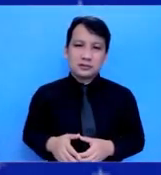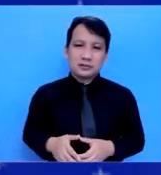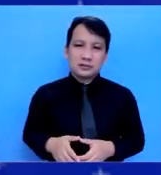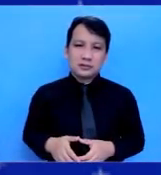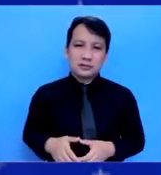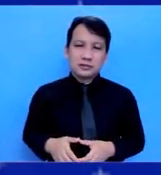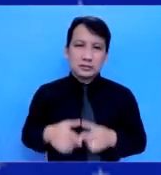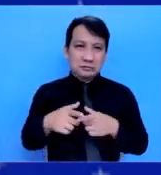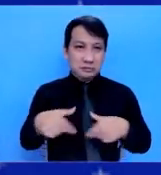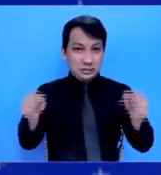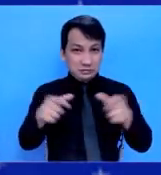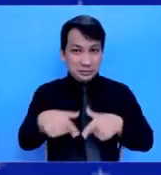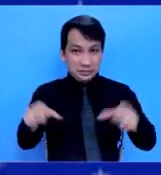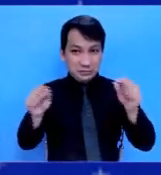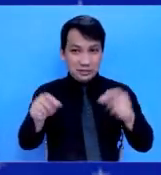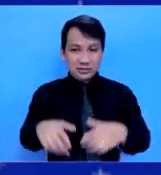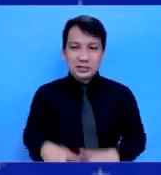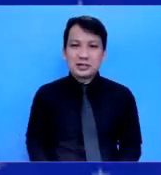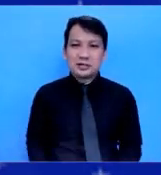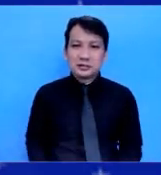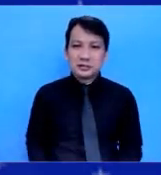Japan, Japan!